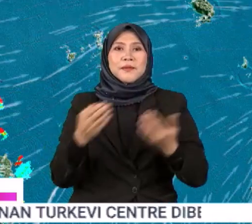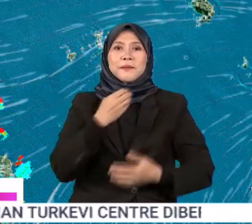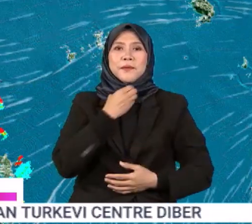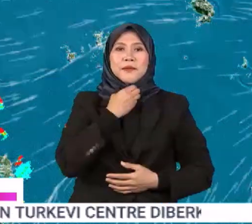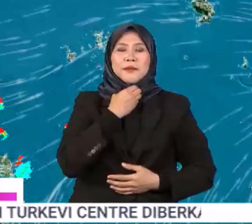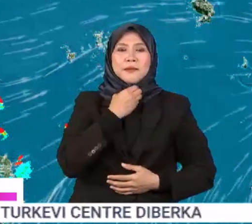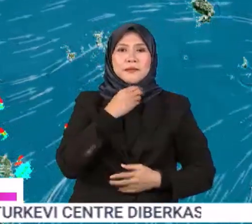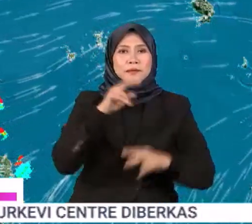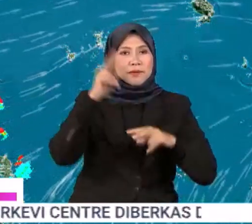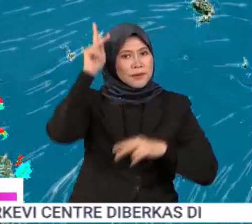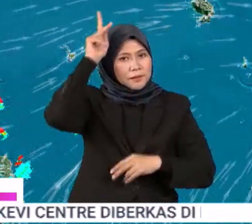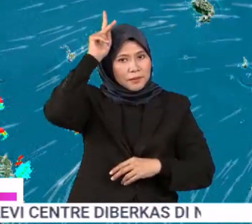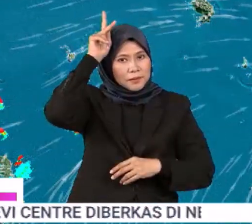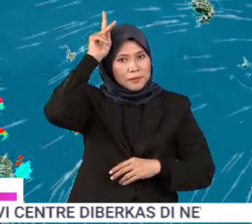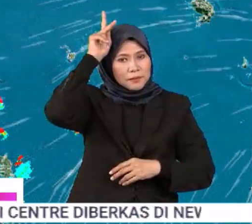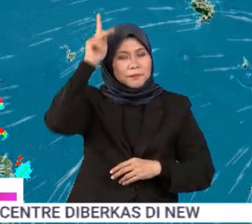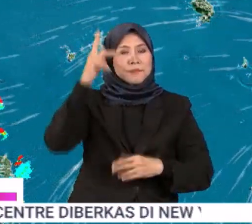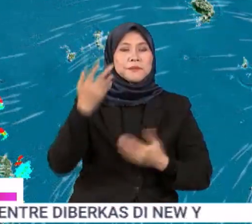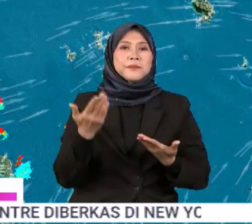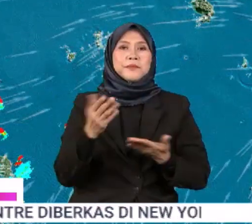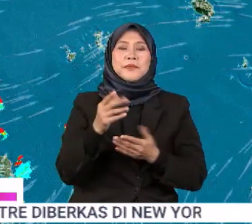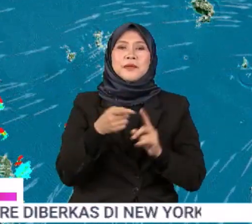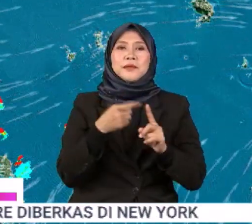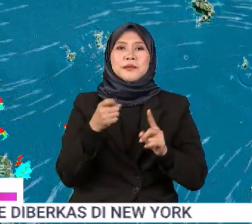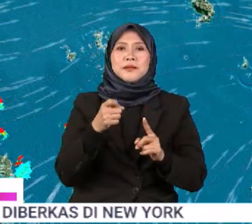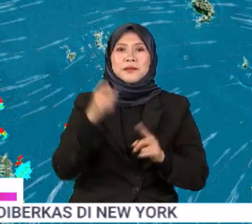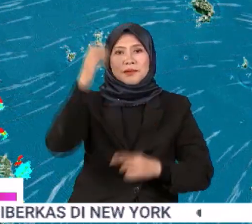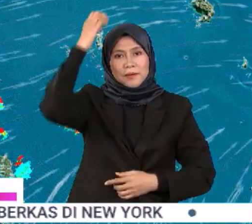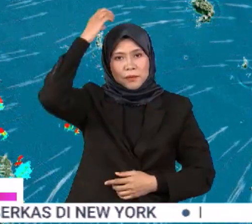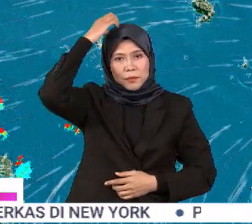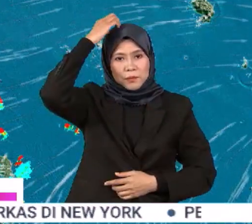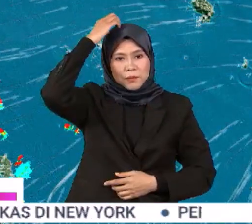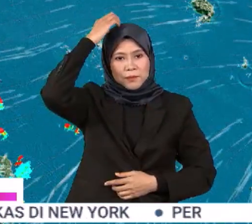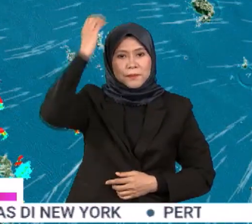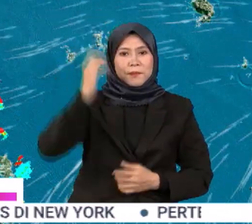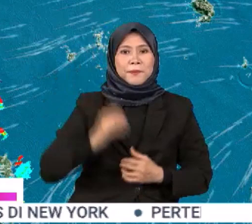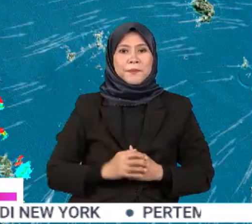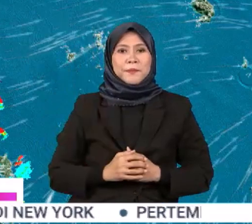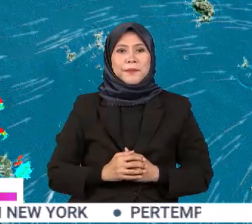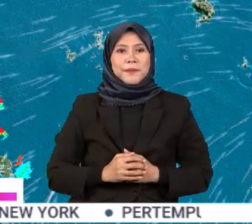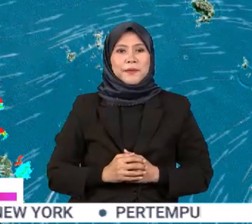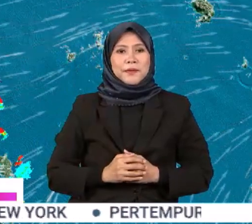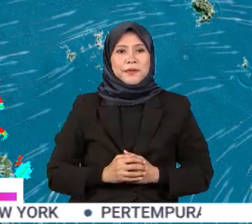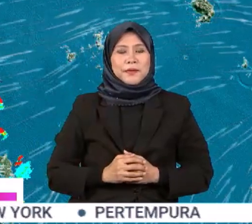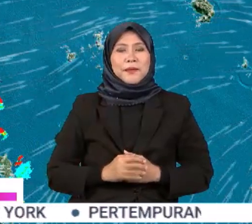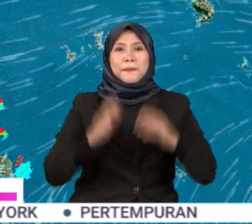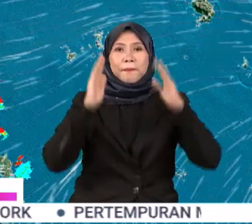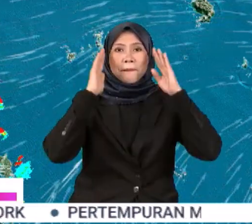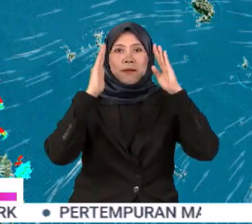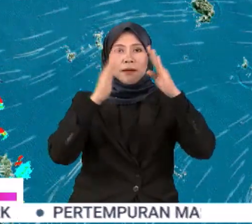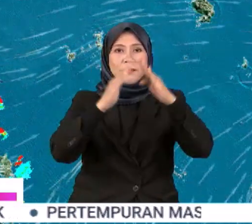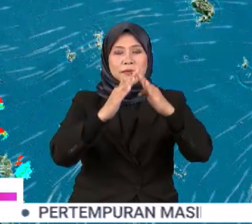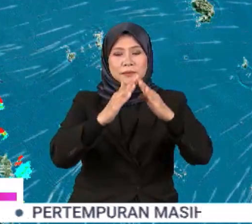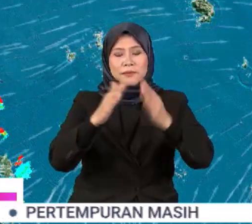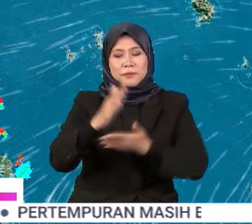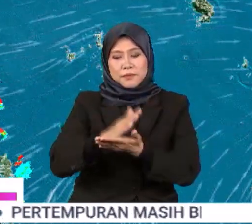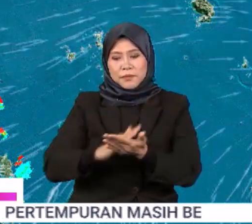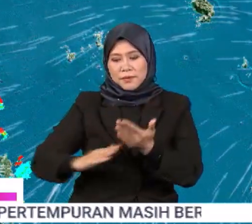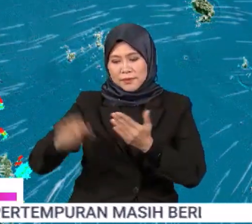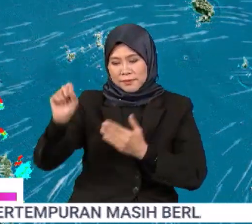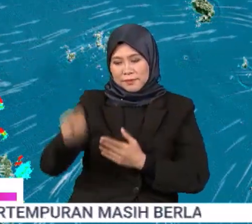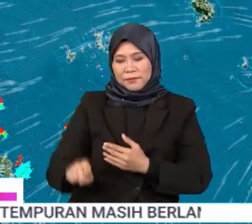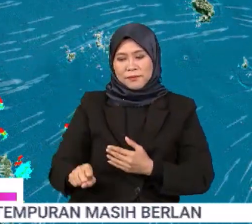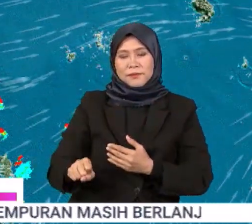Perak, Kelantan, satu dua tempat di negeri Selangor, di pedalaman negeri Pahang, juga di bahagian